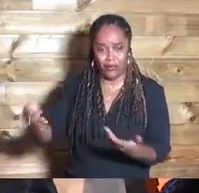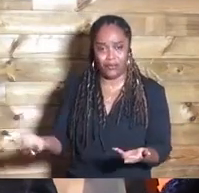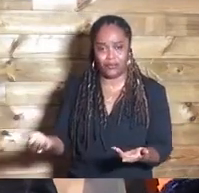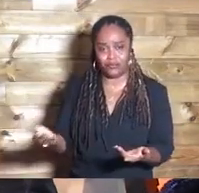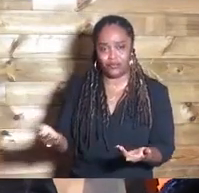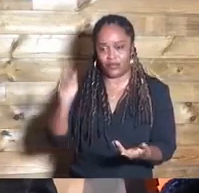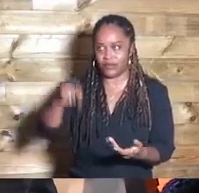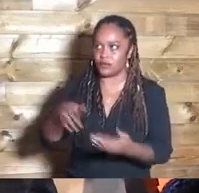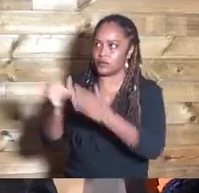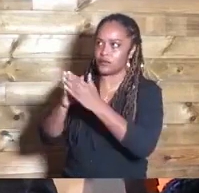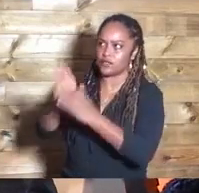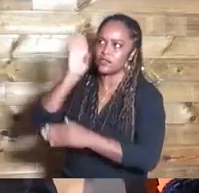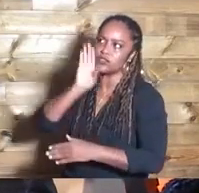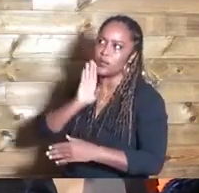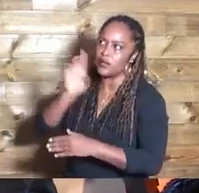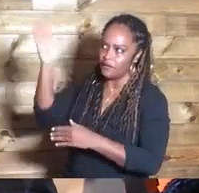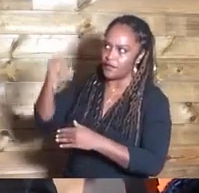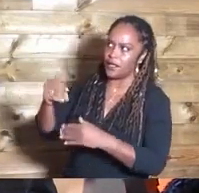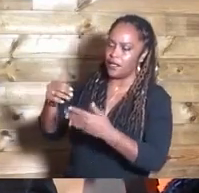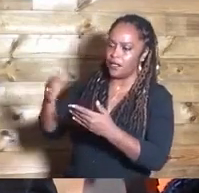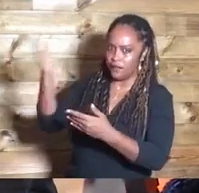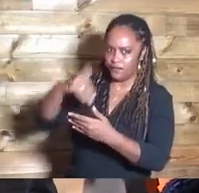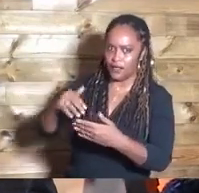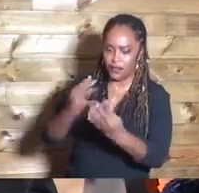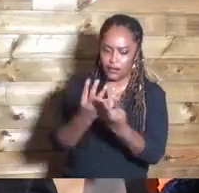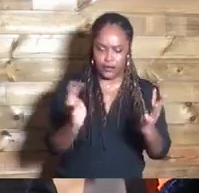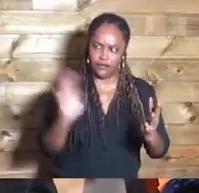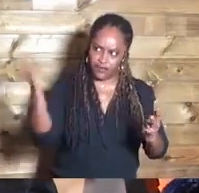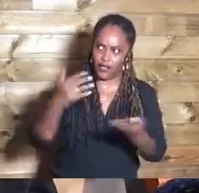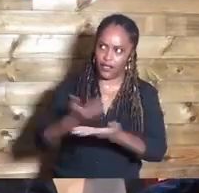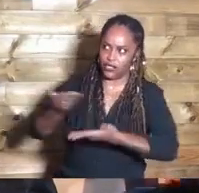demander Paris, excuse-moi, s'il te plaît. Viens avec moi, t'asseoir sur la table pour que je puisse parler avec Trinidad.